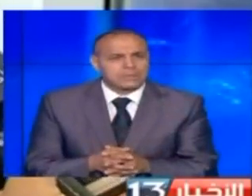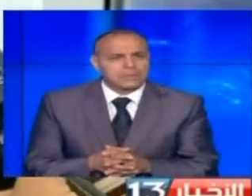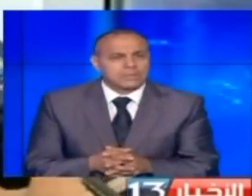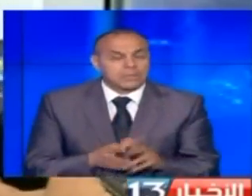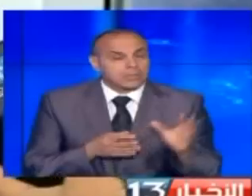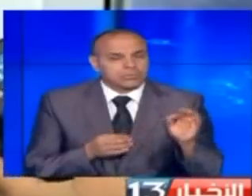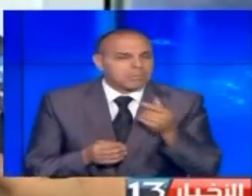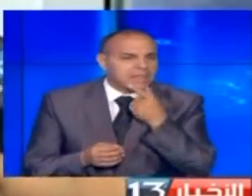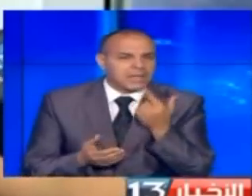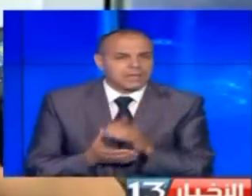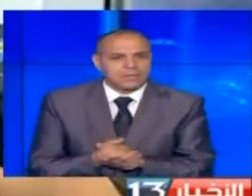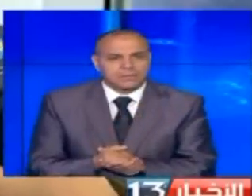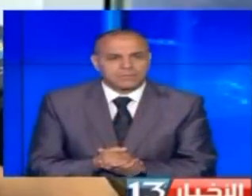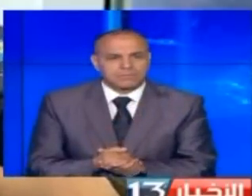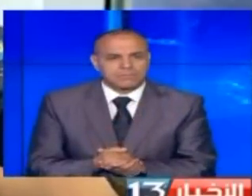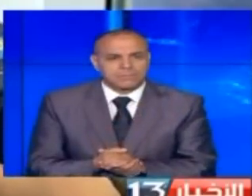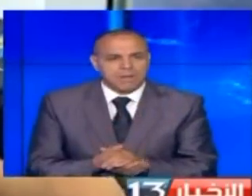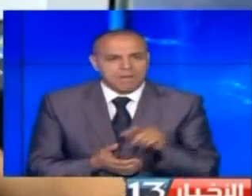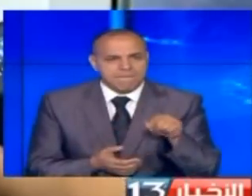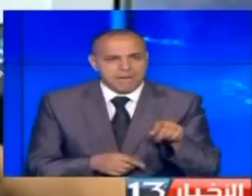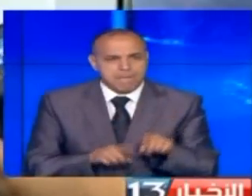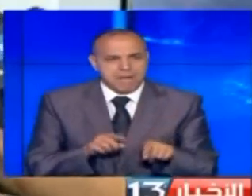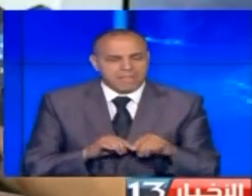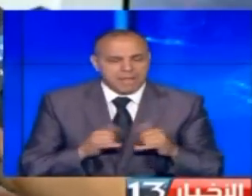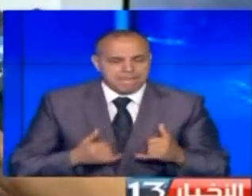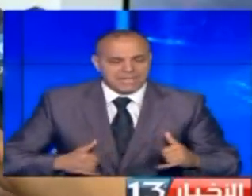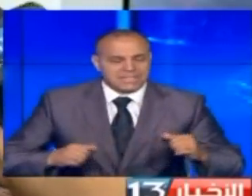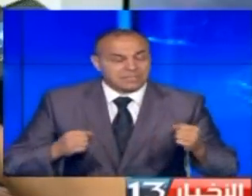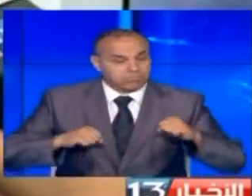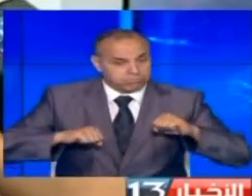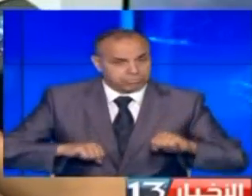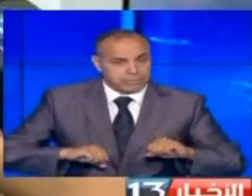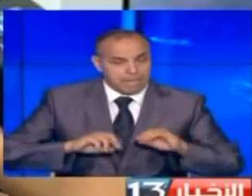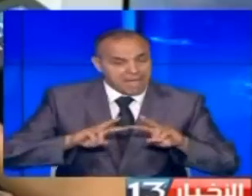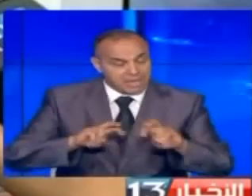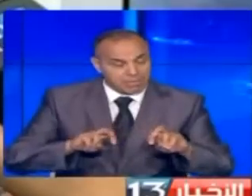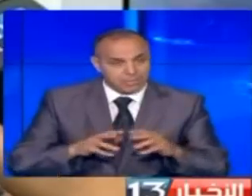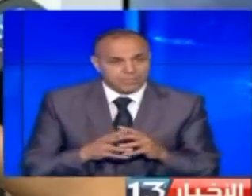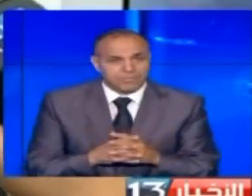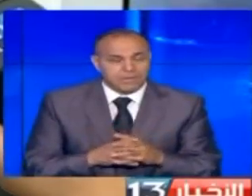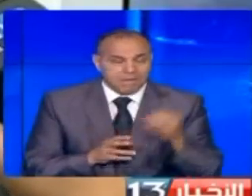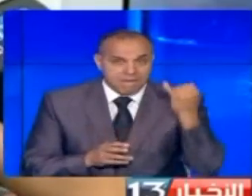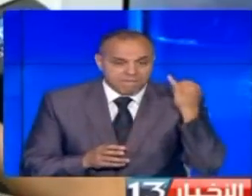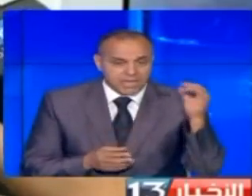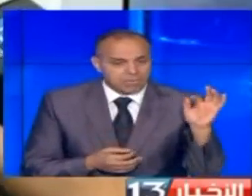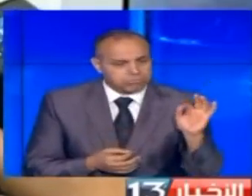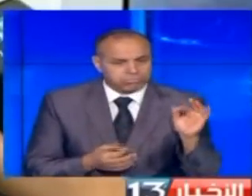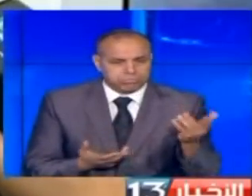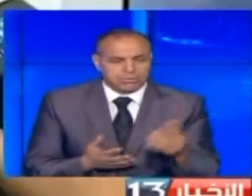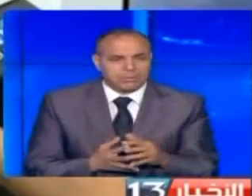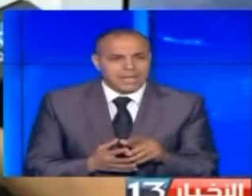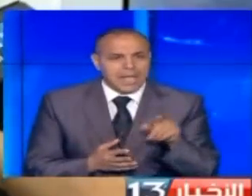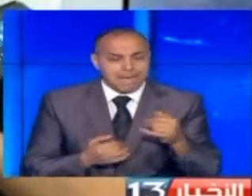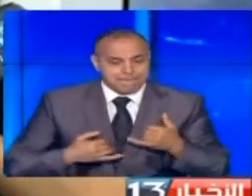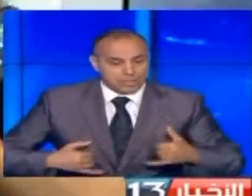مقترحات عملية كما اقترحنا يعني وجود بعث المجلس الأعلى للتربية والتكوين والبحث العلمي، اقترحنا أن يكون